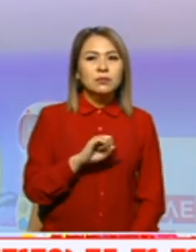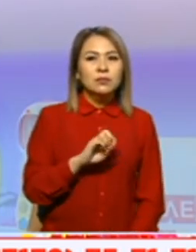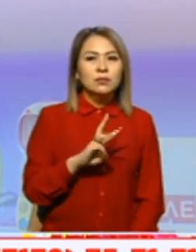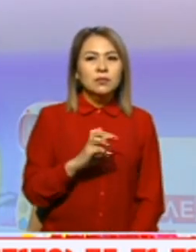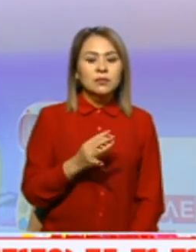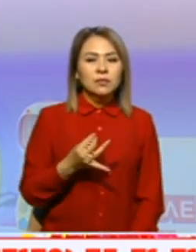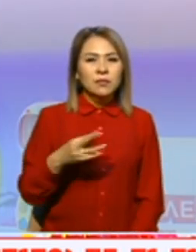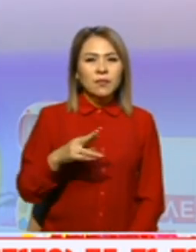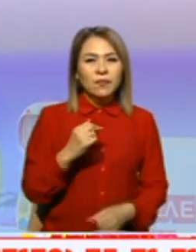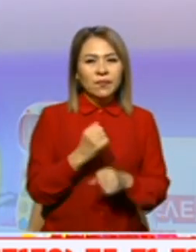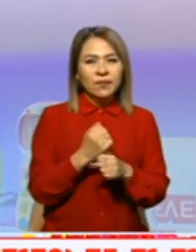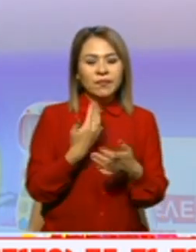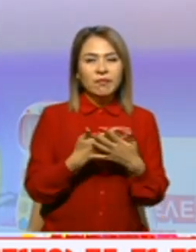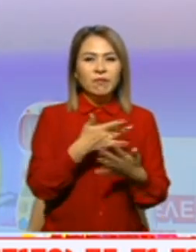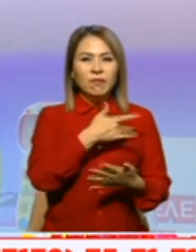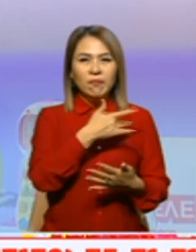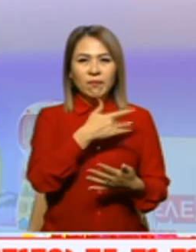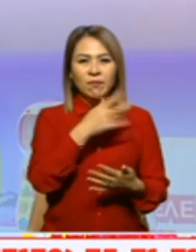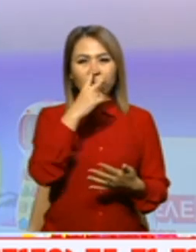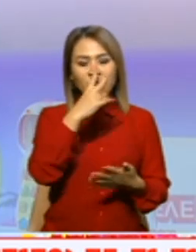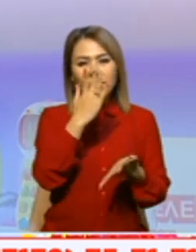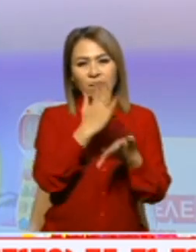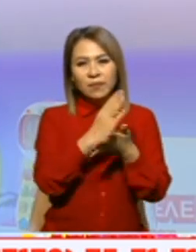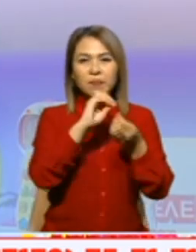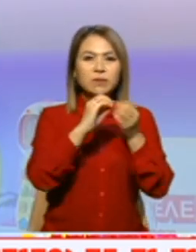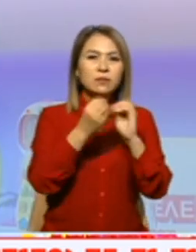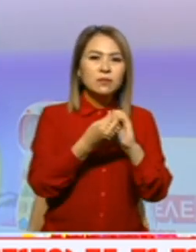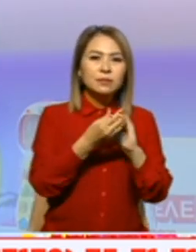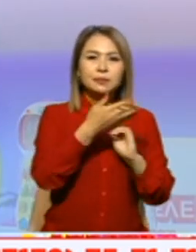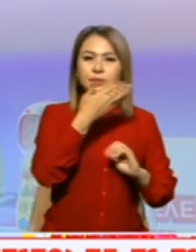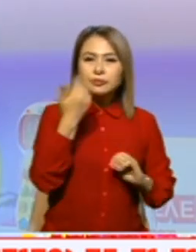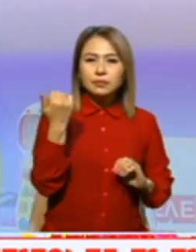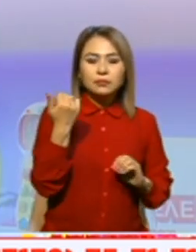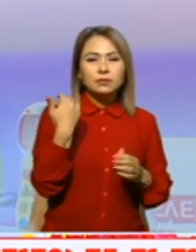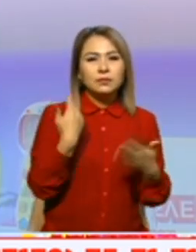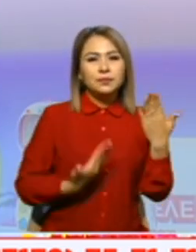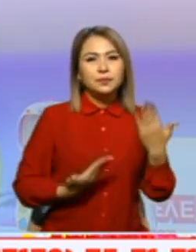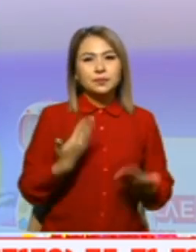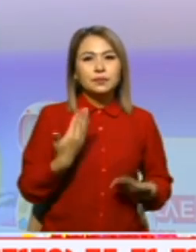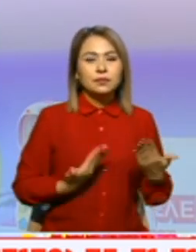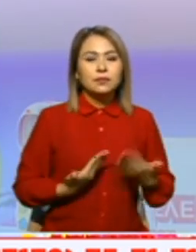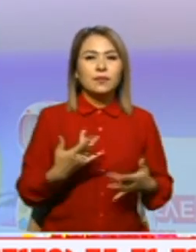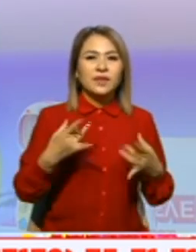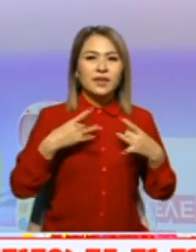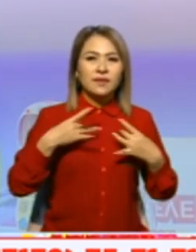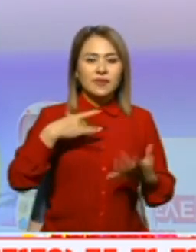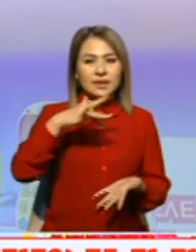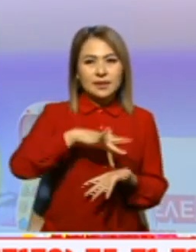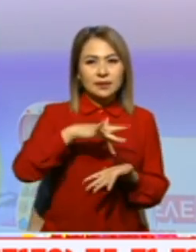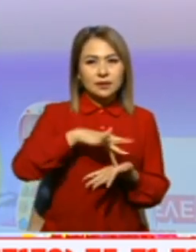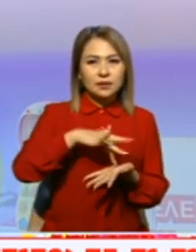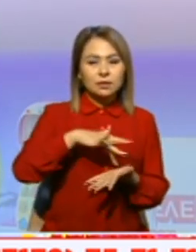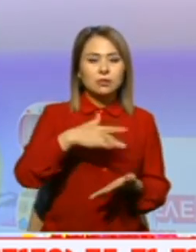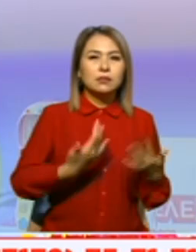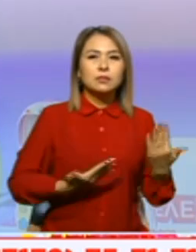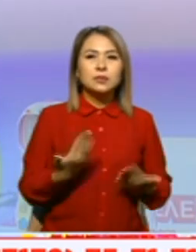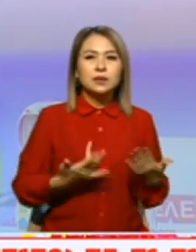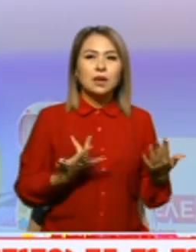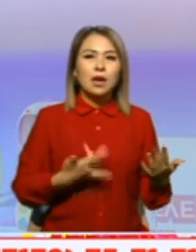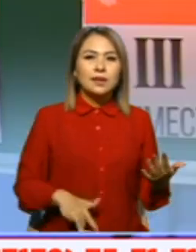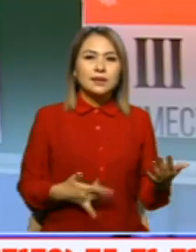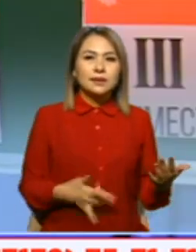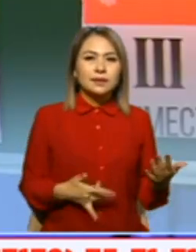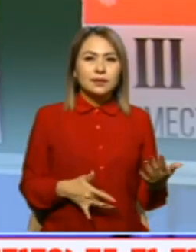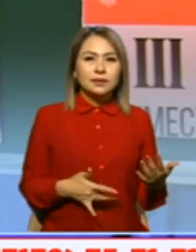патологияларын біз көре аламыз. Мысалы, жүректе патология бар ма, болмаса орталық жүйке жүйесінде, асқазан ішек